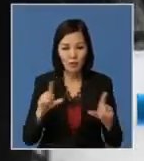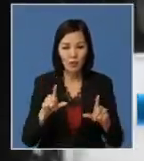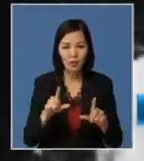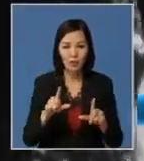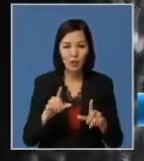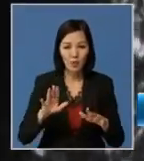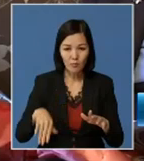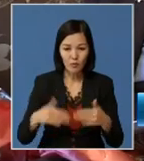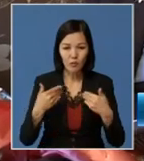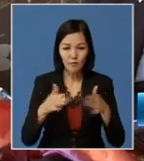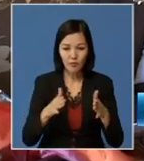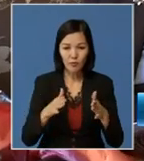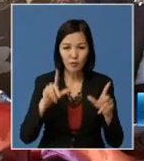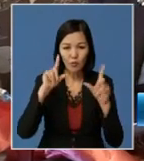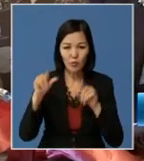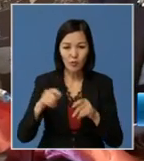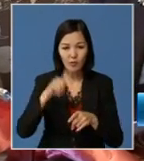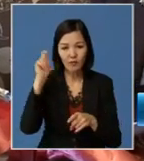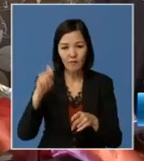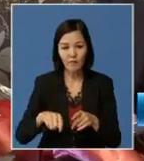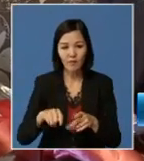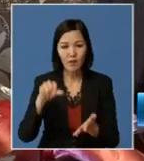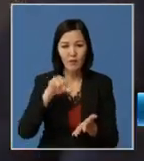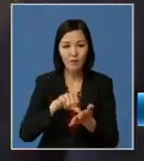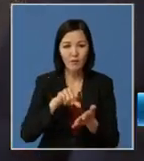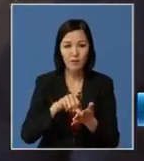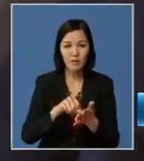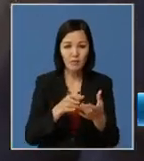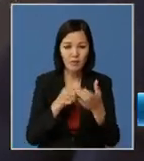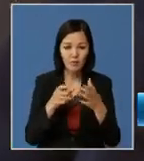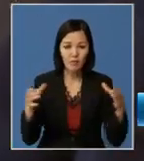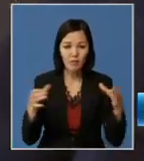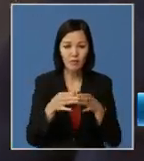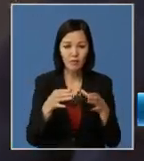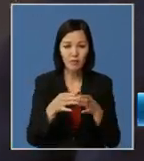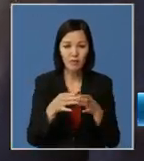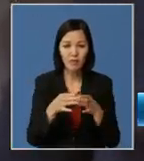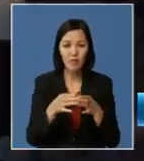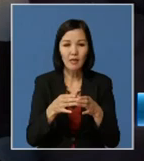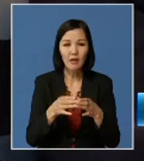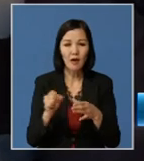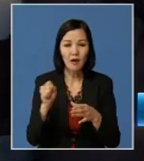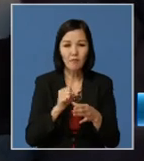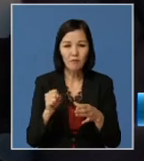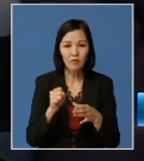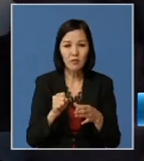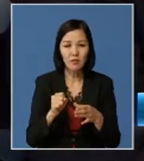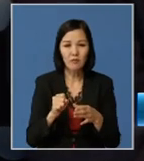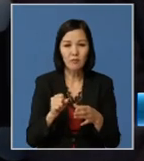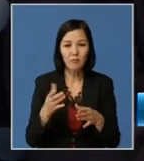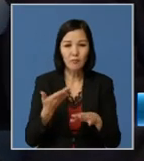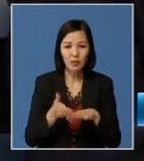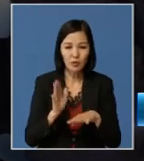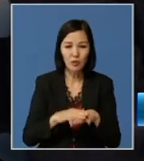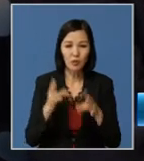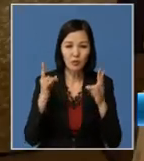на Курскую дугу для прорыва. Воевал в составе 233-й стрелковой дивизии Степного фронта. В августе Николай Огнев был тяжело